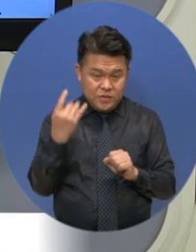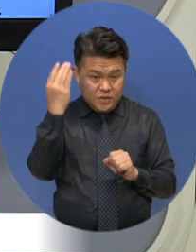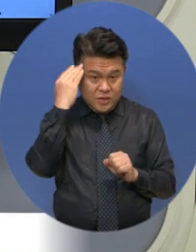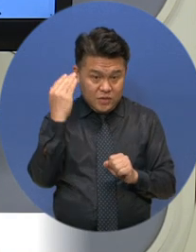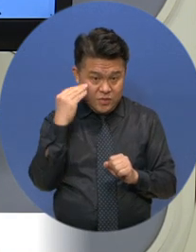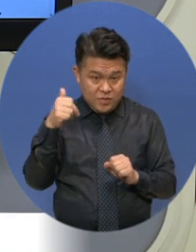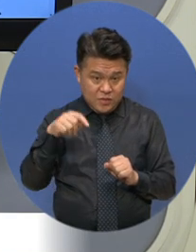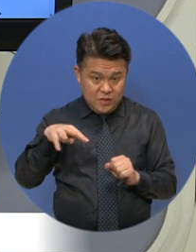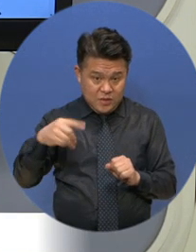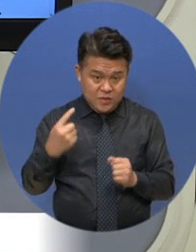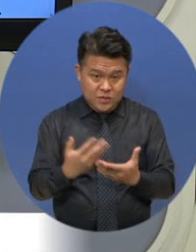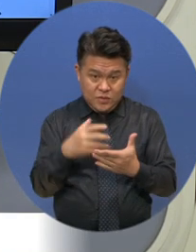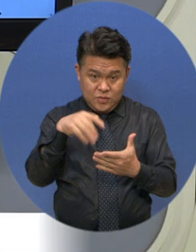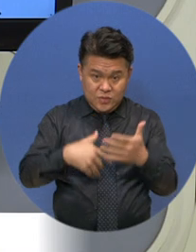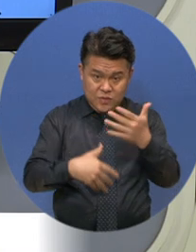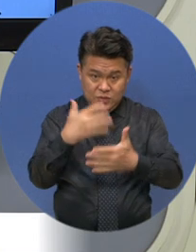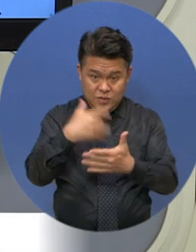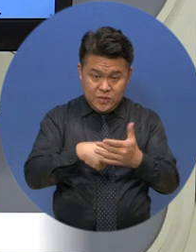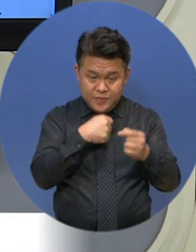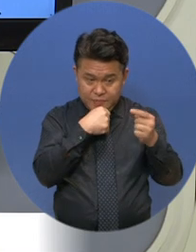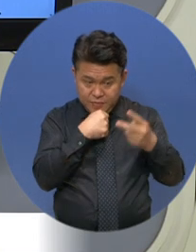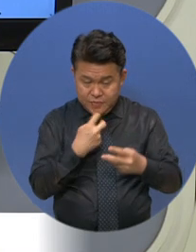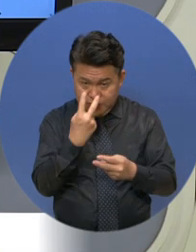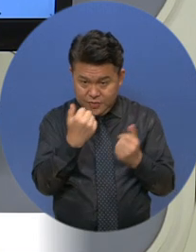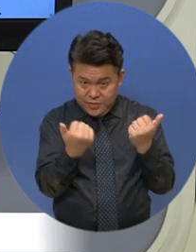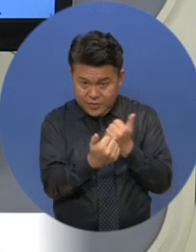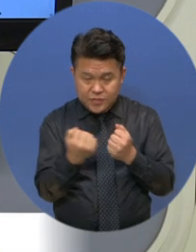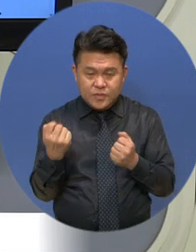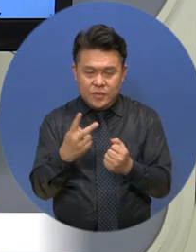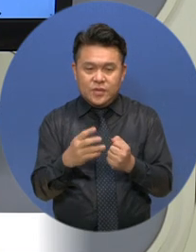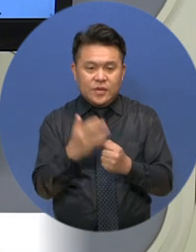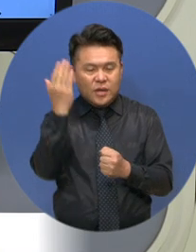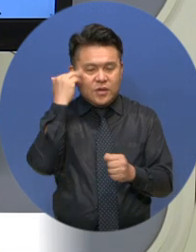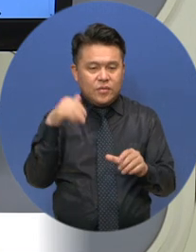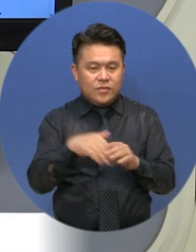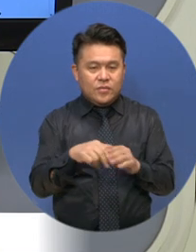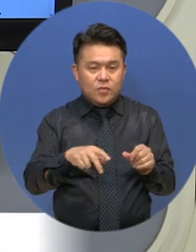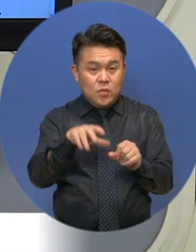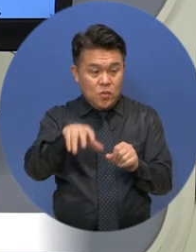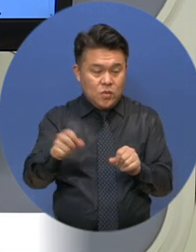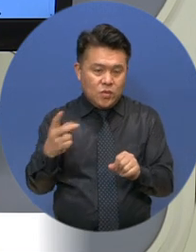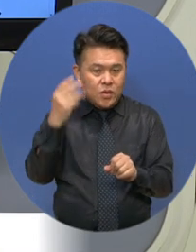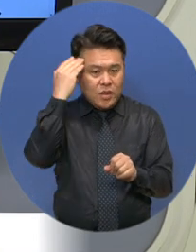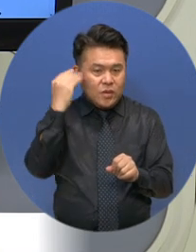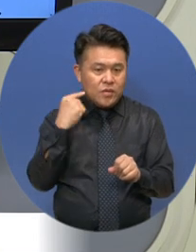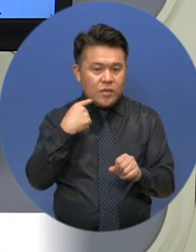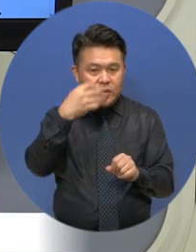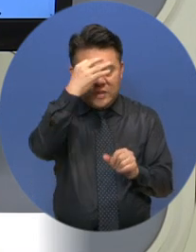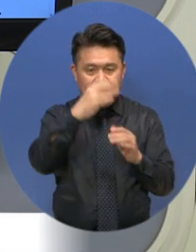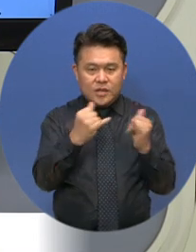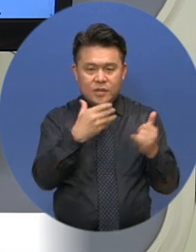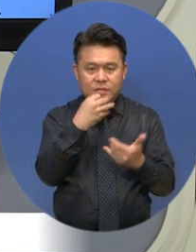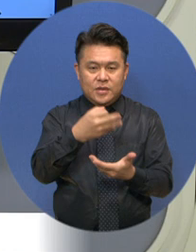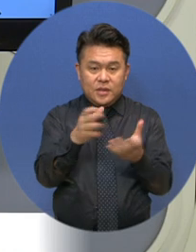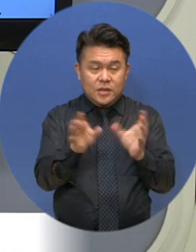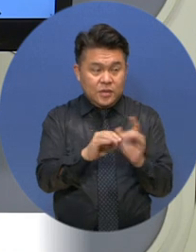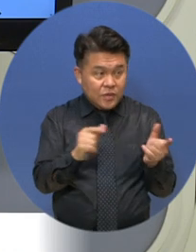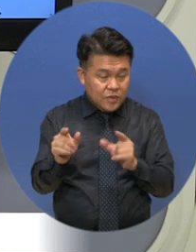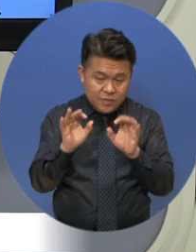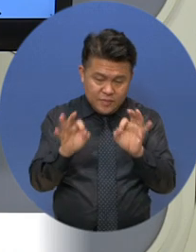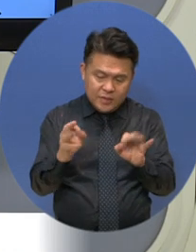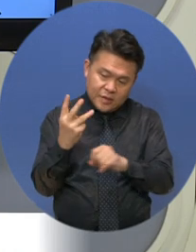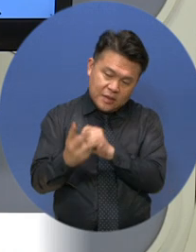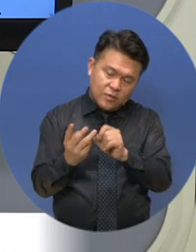한국콘텐츠진흥원 영상물 등급 위원회 와 한국 문화 정보원 한국 예술 인 복지재단 등